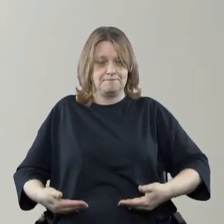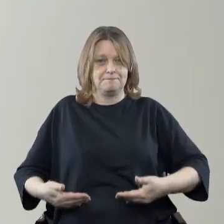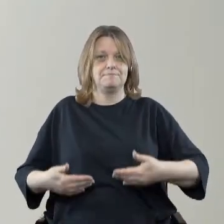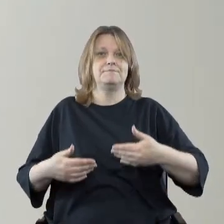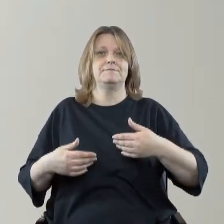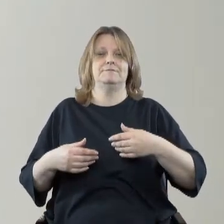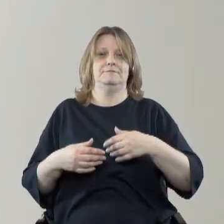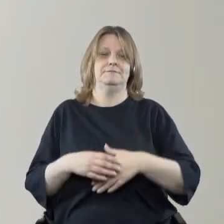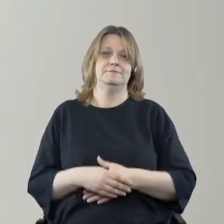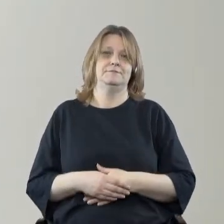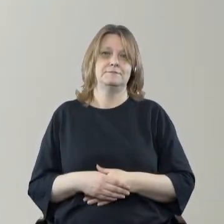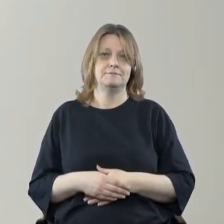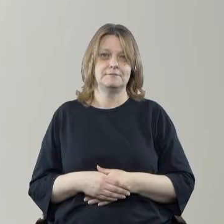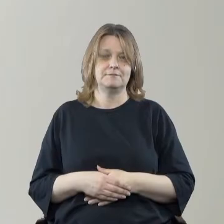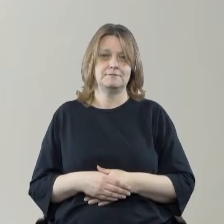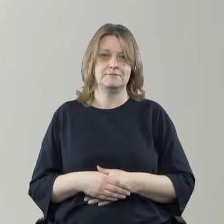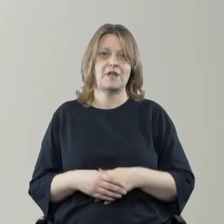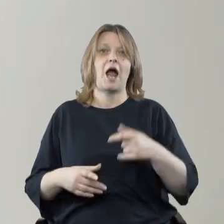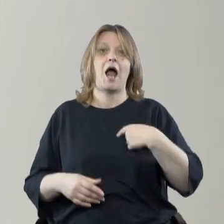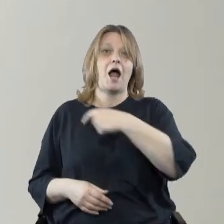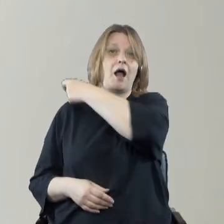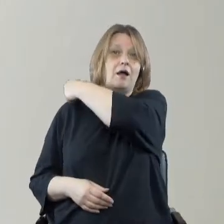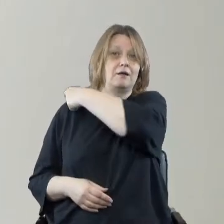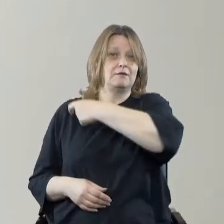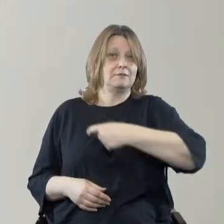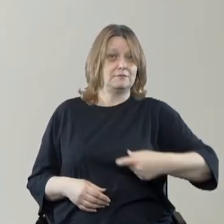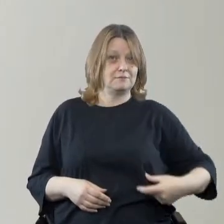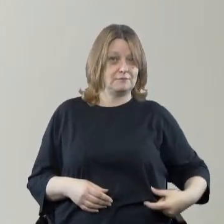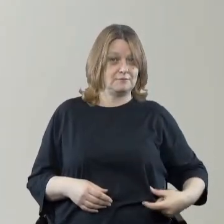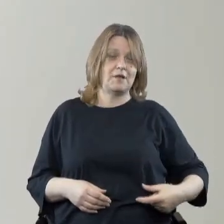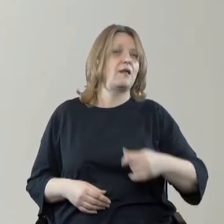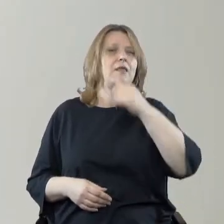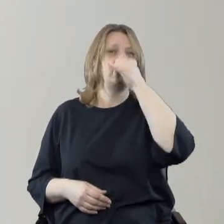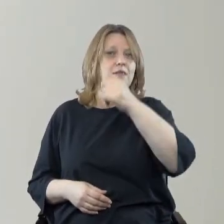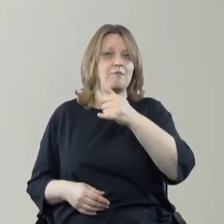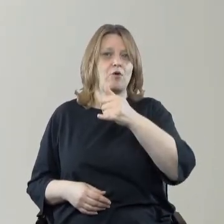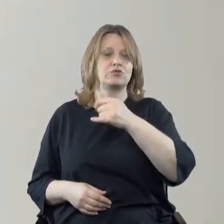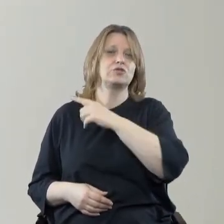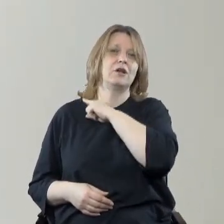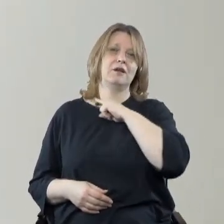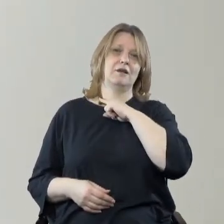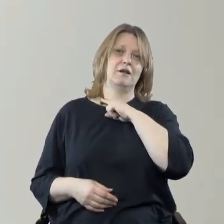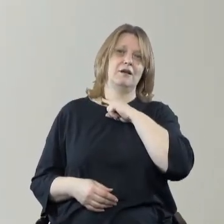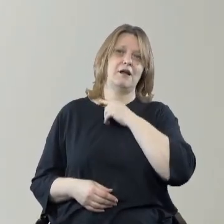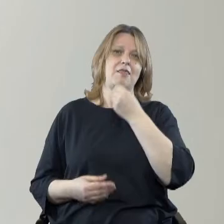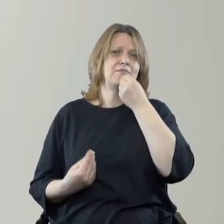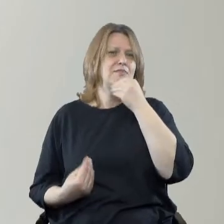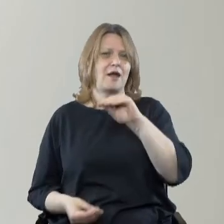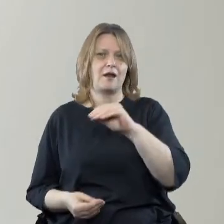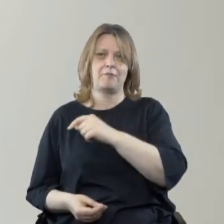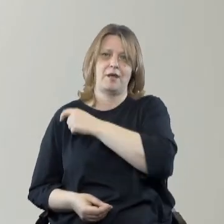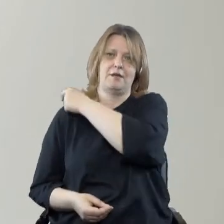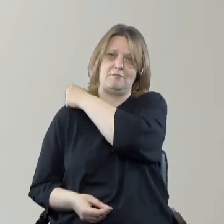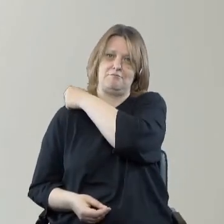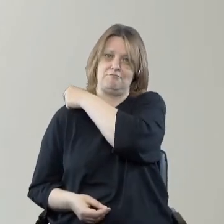kości biodrowych. Ten dłuższy pas, barkowy, nie może przebiegać za blisko szyi. Najlepiej zapięty przebiega